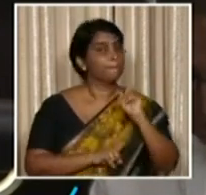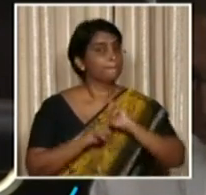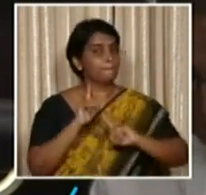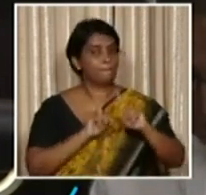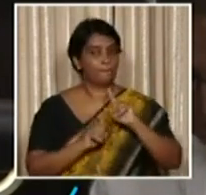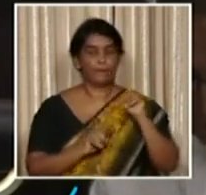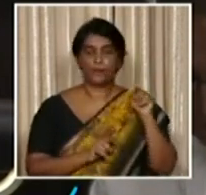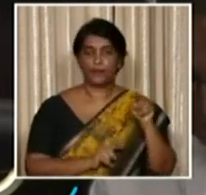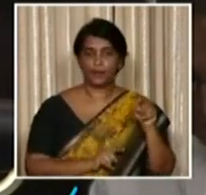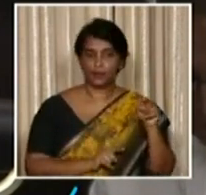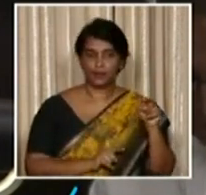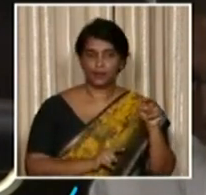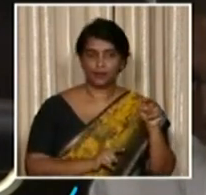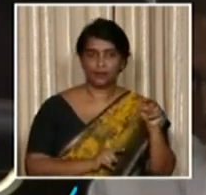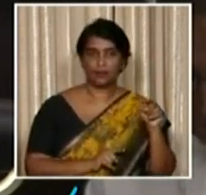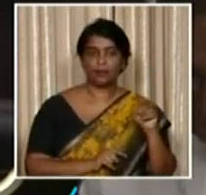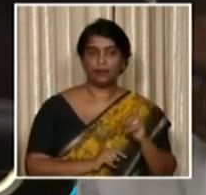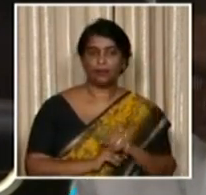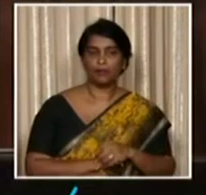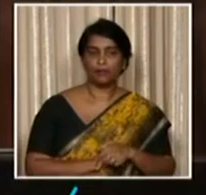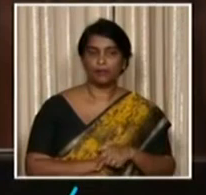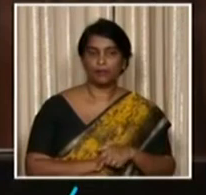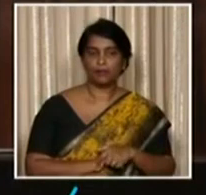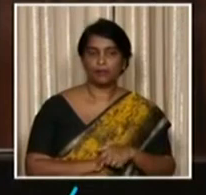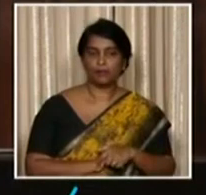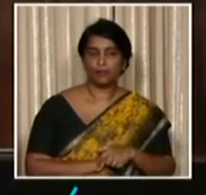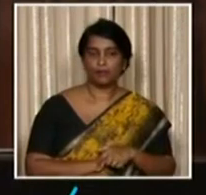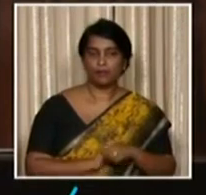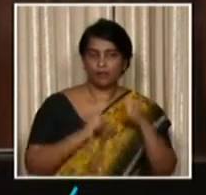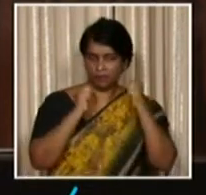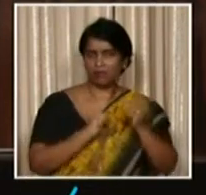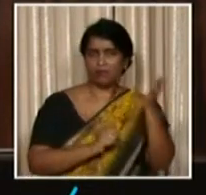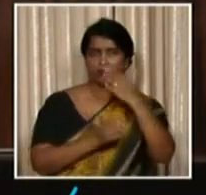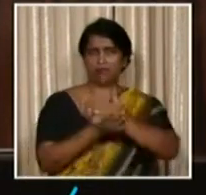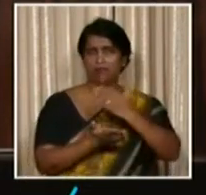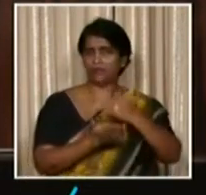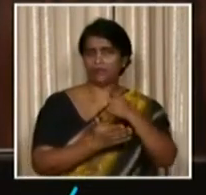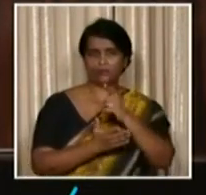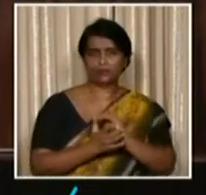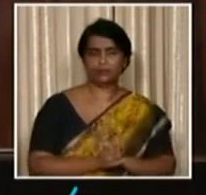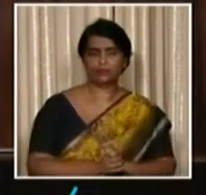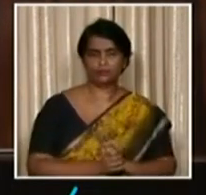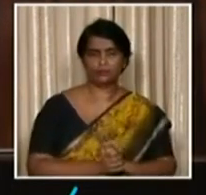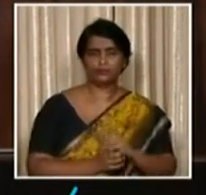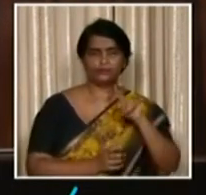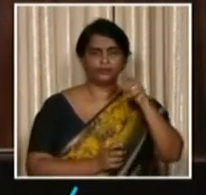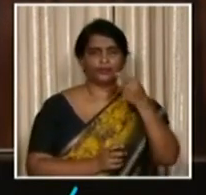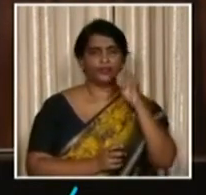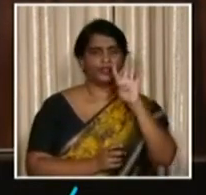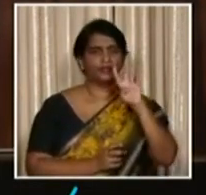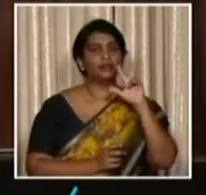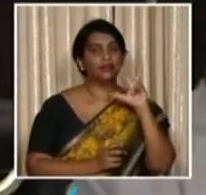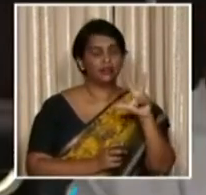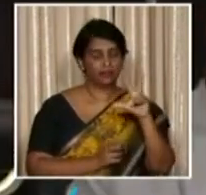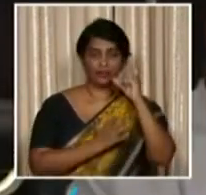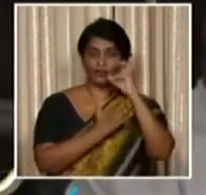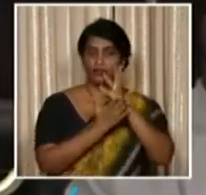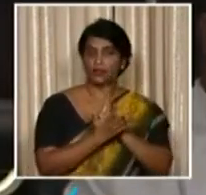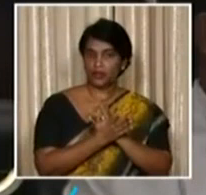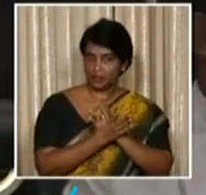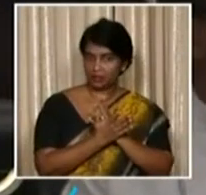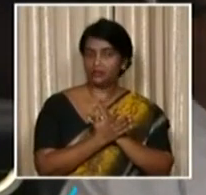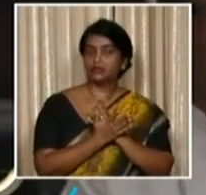පාර්ලිමේන්තුවේ 100 ඉන්දු නිලම්බසේන මැතුමා ඉඳගන්න ඔබතුමාගේ ආසනයේ ඔබතුමා බාධා කරන 148 විවස්සාවට